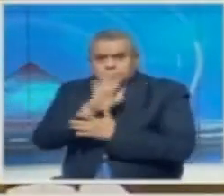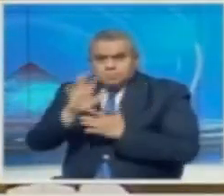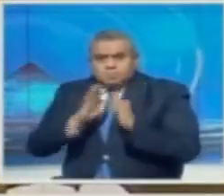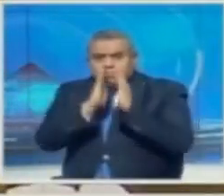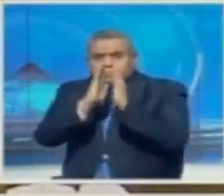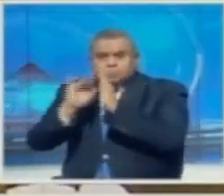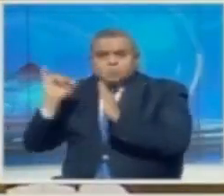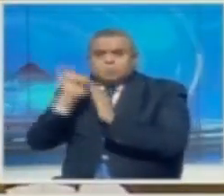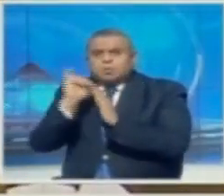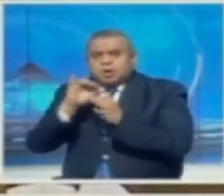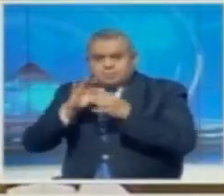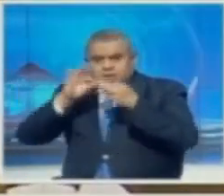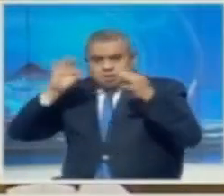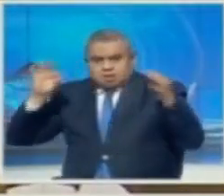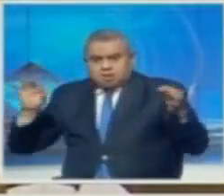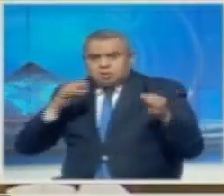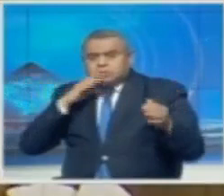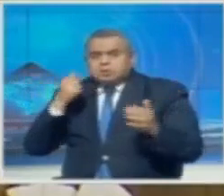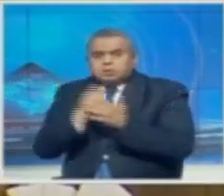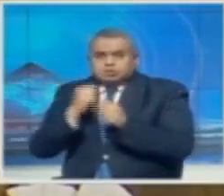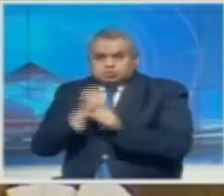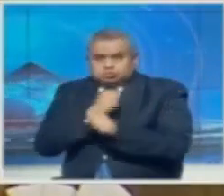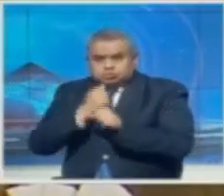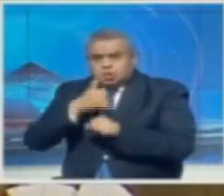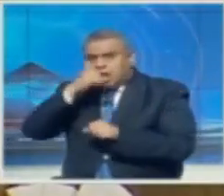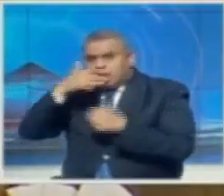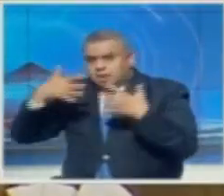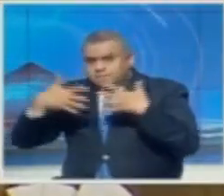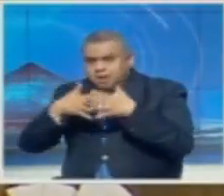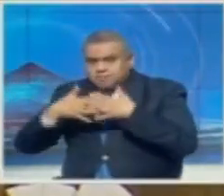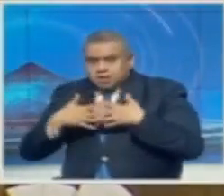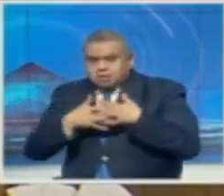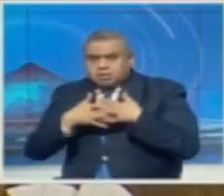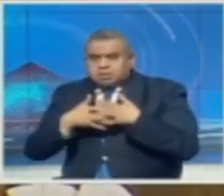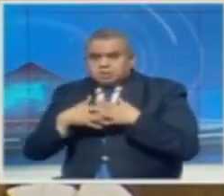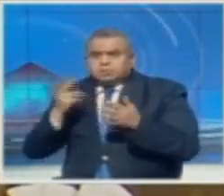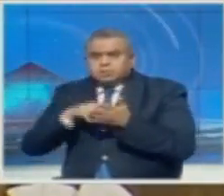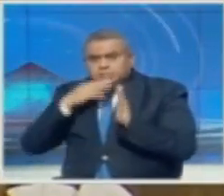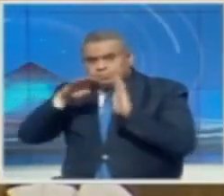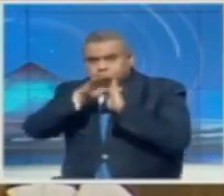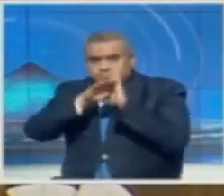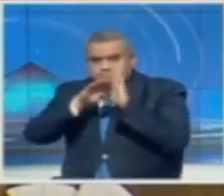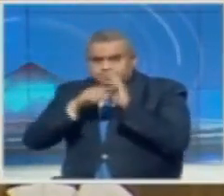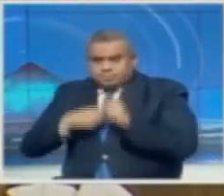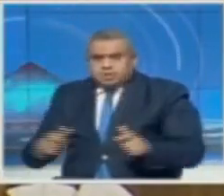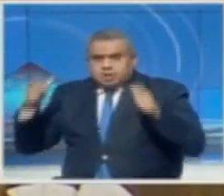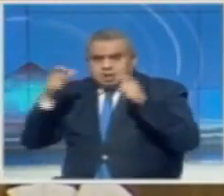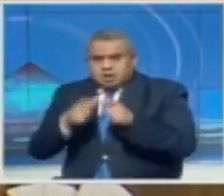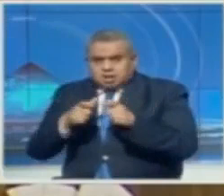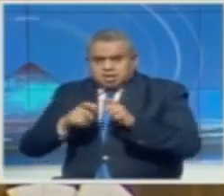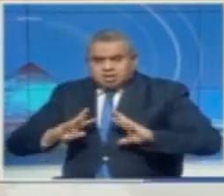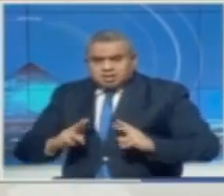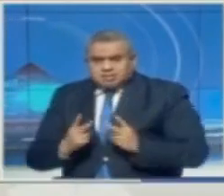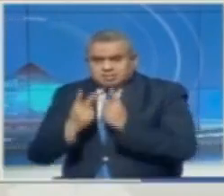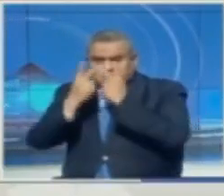الهامة وقضايا العمل العربي المشترك والإعداد للقمة التنموية